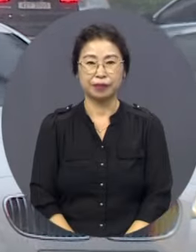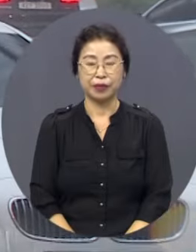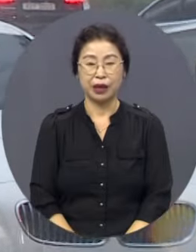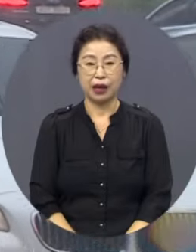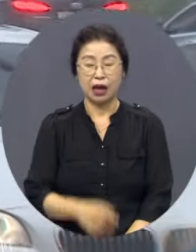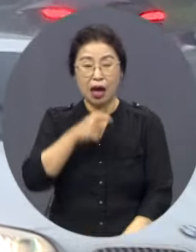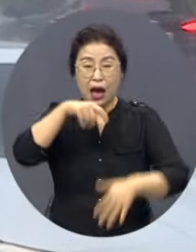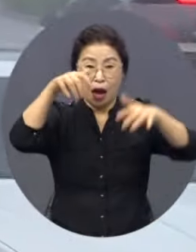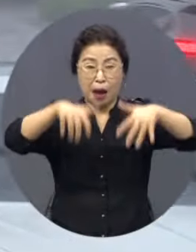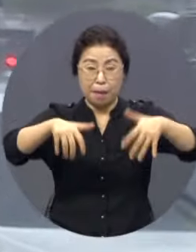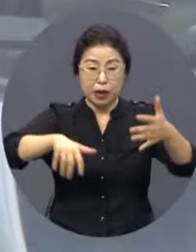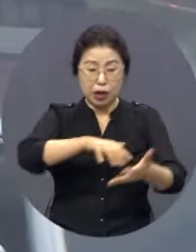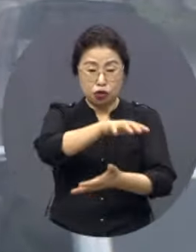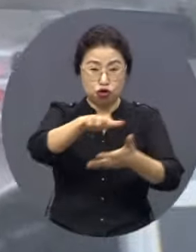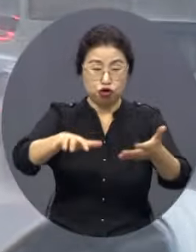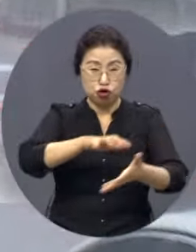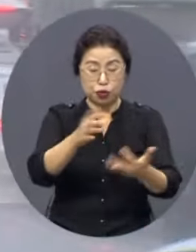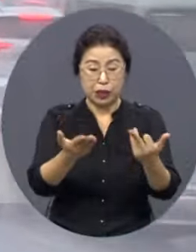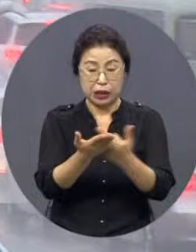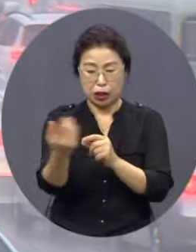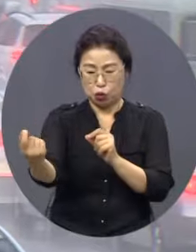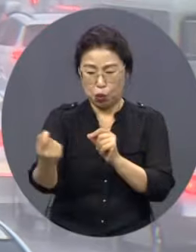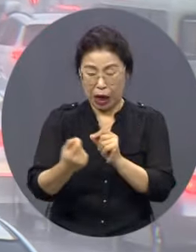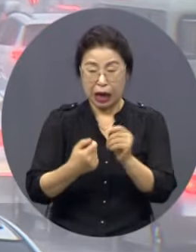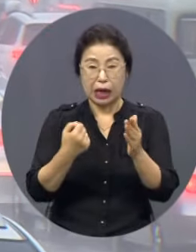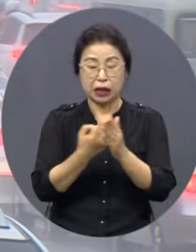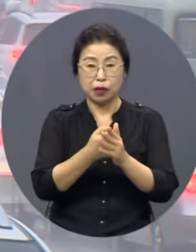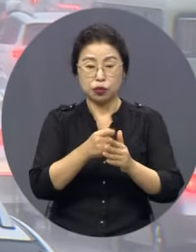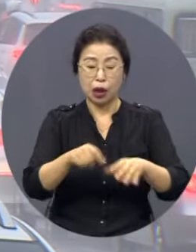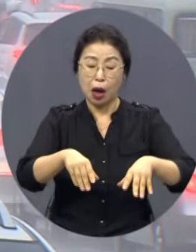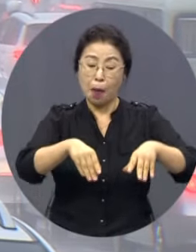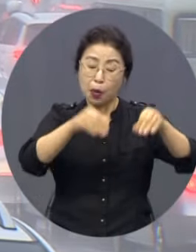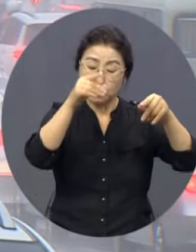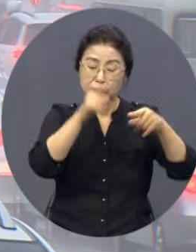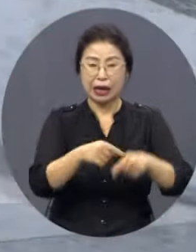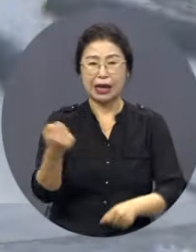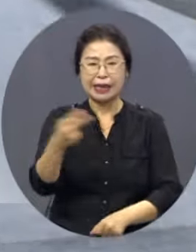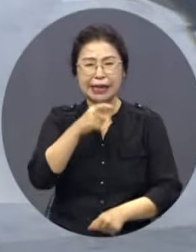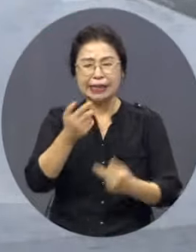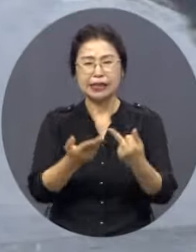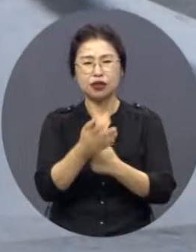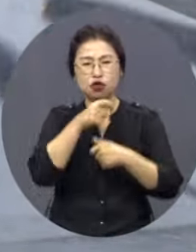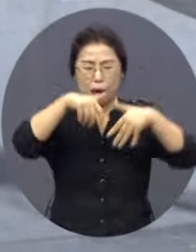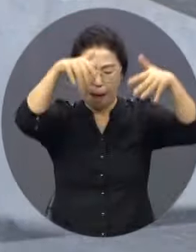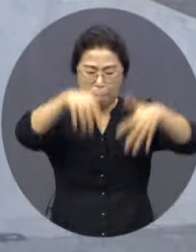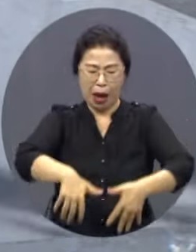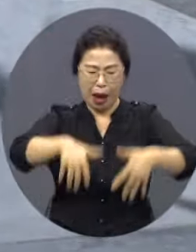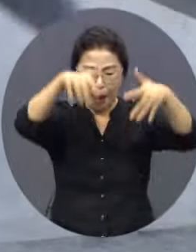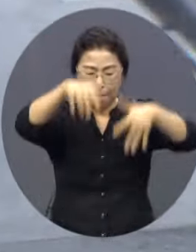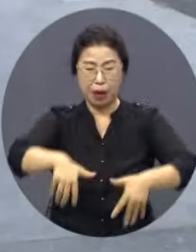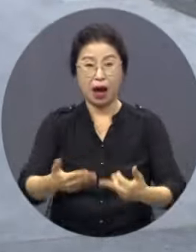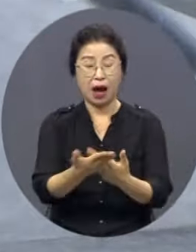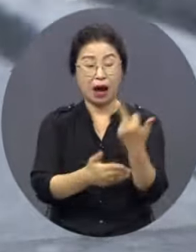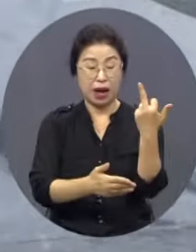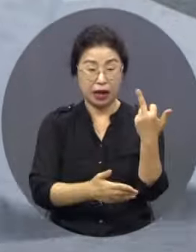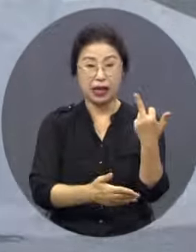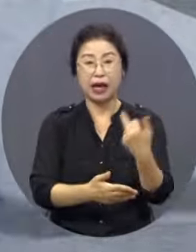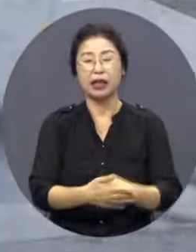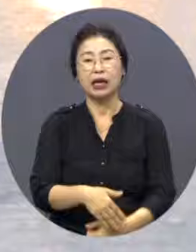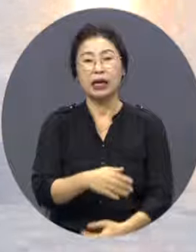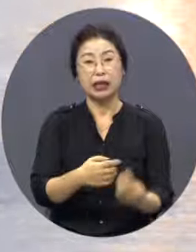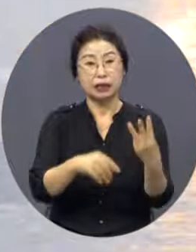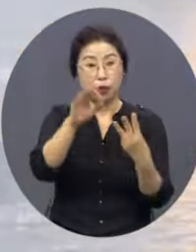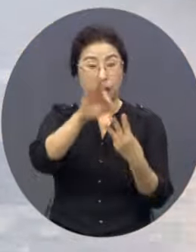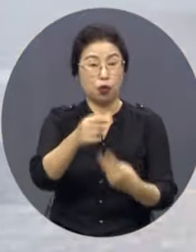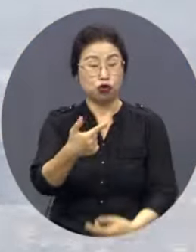전선이 남쪽으로 이동하면서 한동안 주춤했던 빗줄기가 다시 제주에 집중되고 있습니다. 한라산 삼각봉